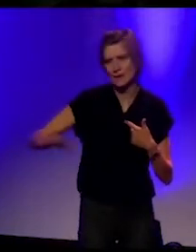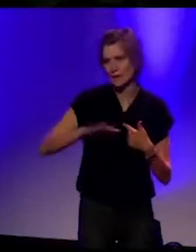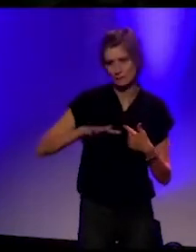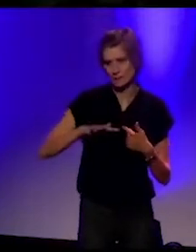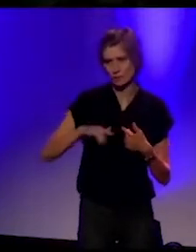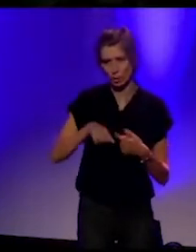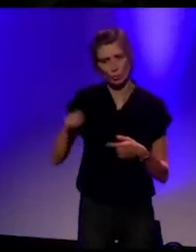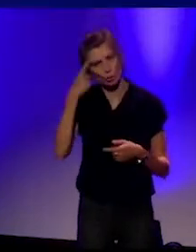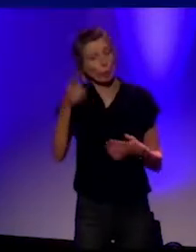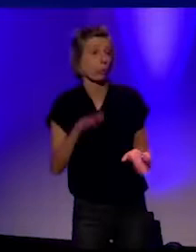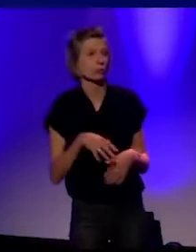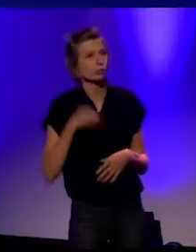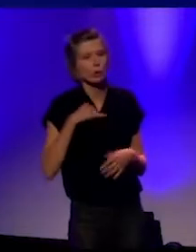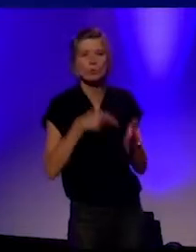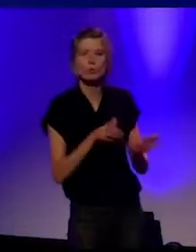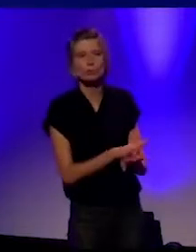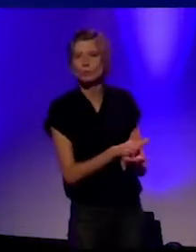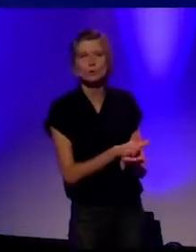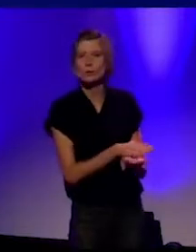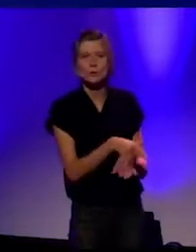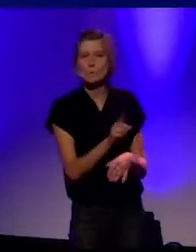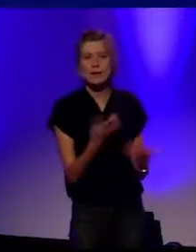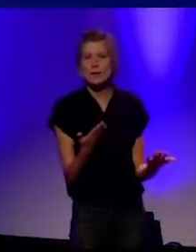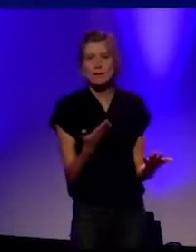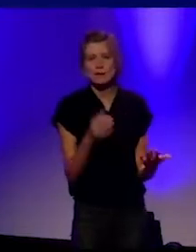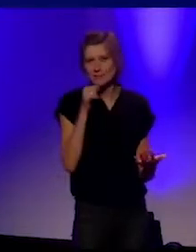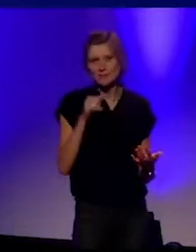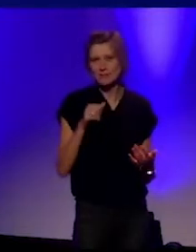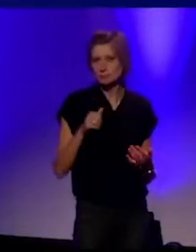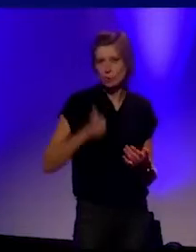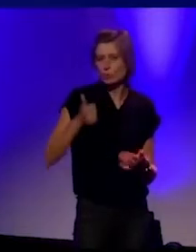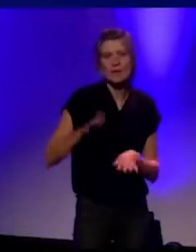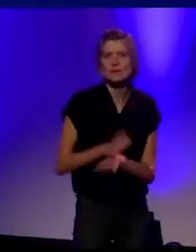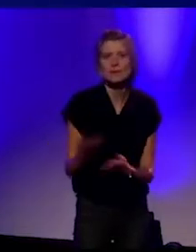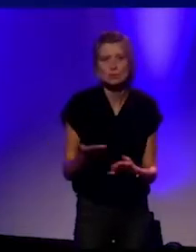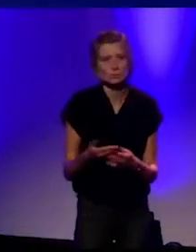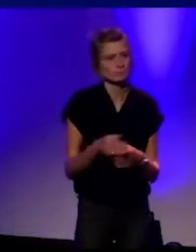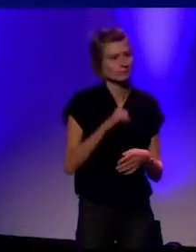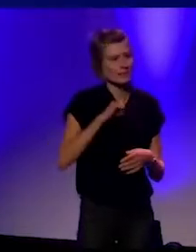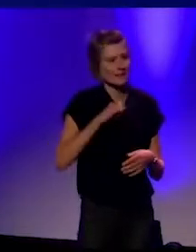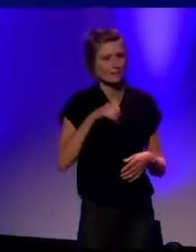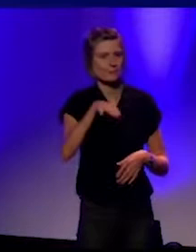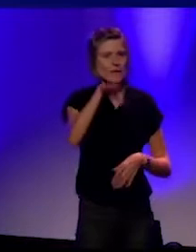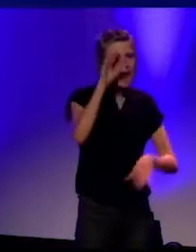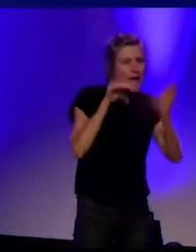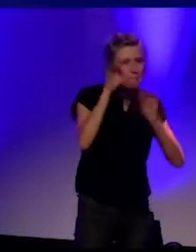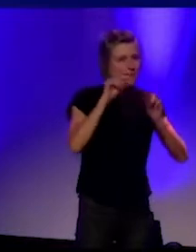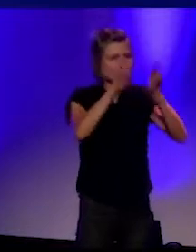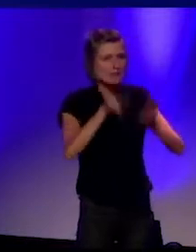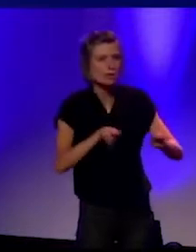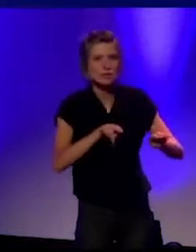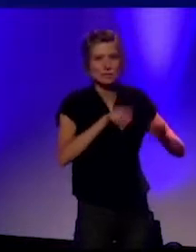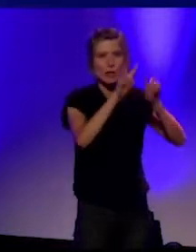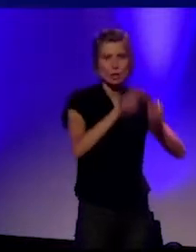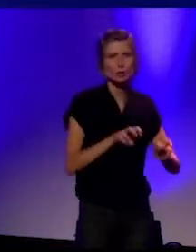evident gaan vinden. Maar het volstaat om te wijzen op het rijk empirisch internationaal onderzoek over de effecten van deelname aan hoger